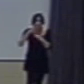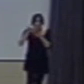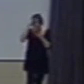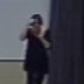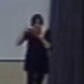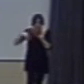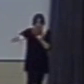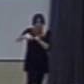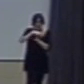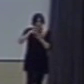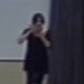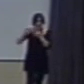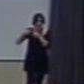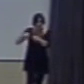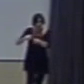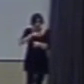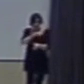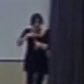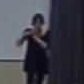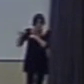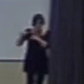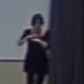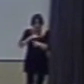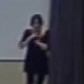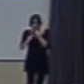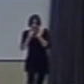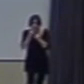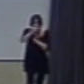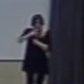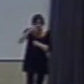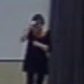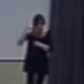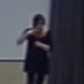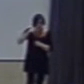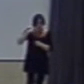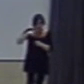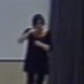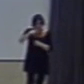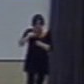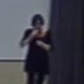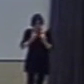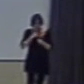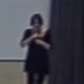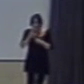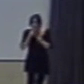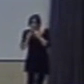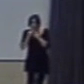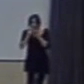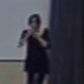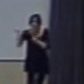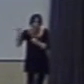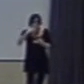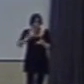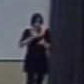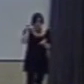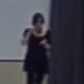atacats per l'exèrcit i la frontera turca, per parlar amb gent que estava vivint allà, que estava passant aquests dies allà, que havia fugit. S'havia trobat amb unes vaques, ens deixava això explicant, estic per aquí.